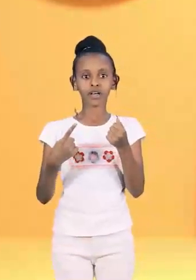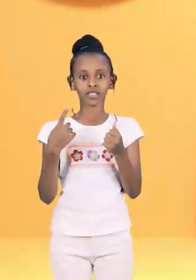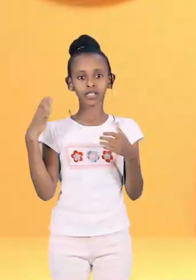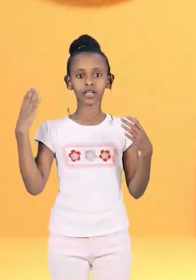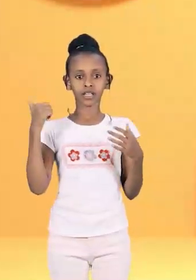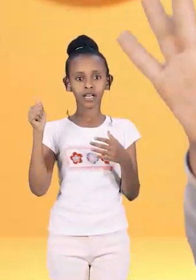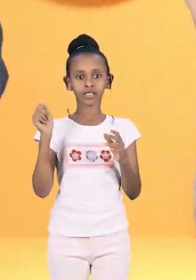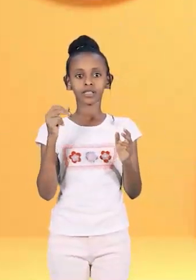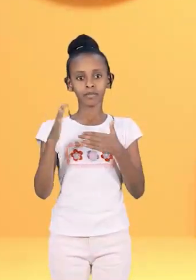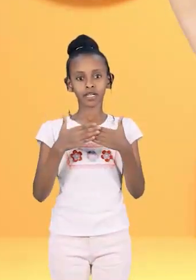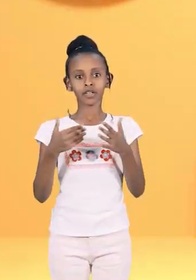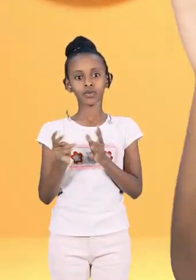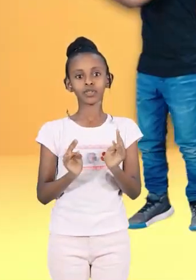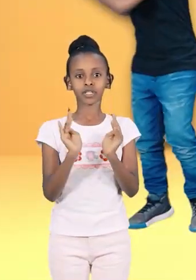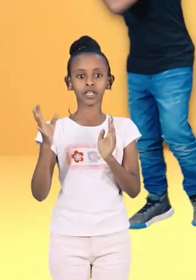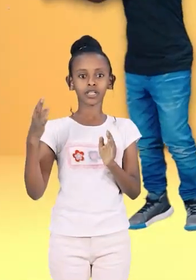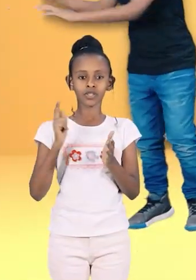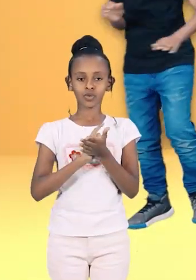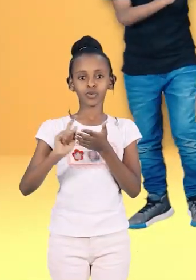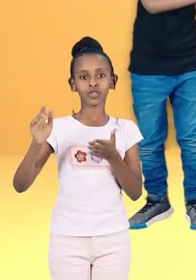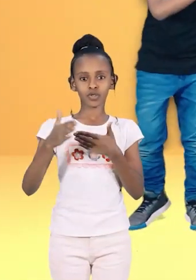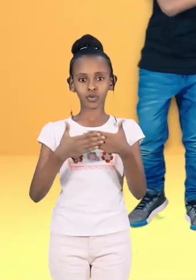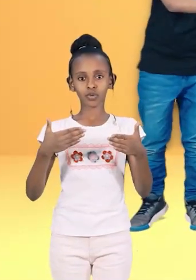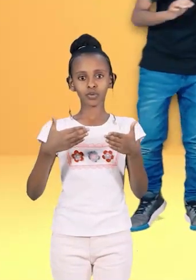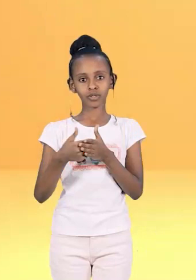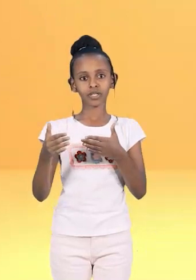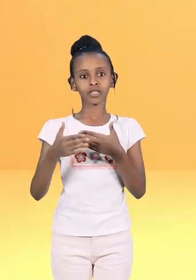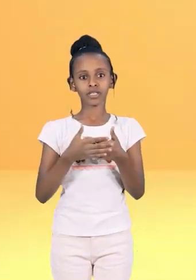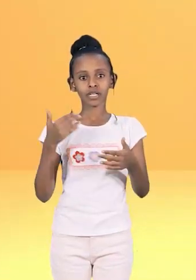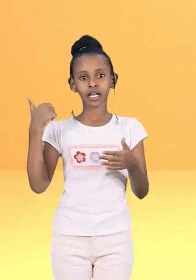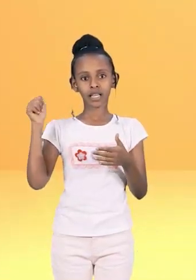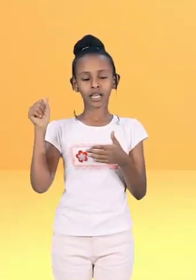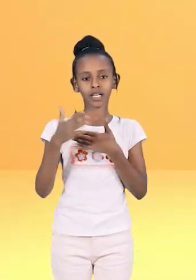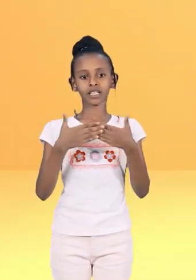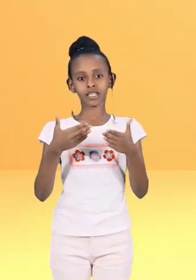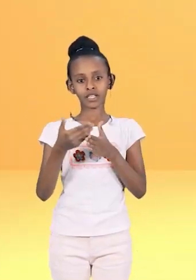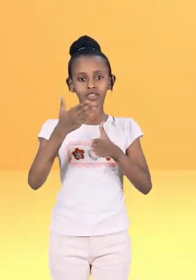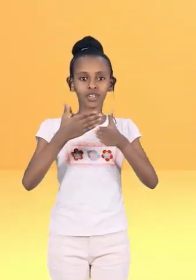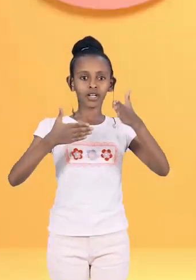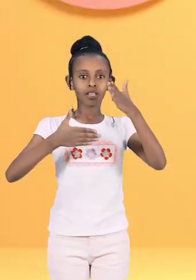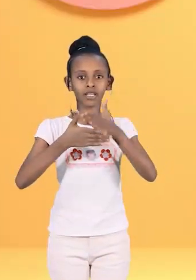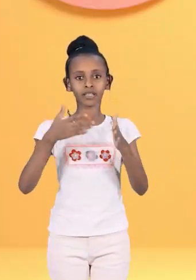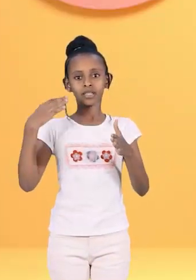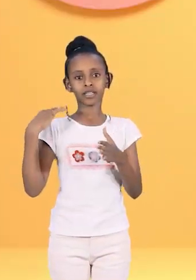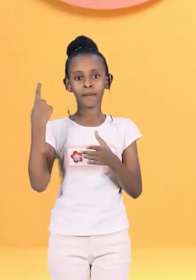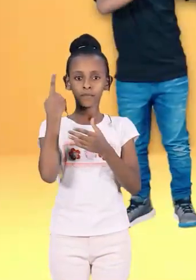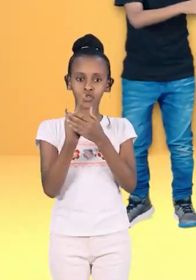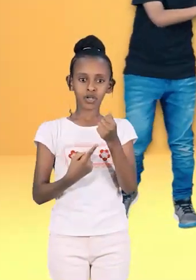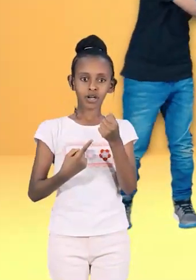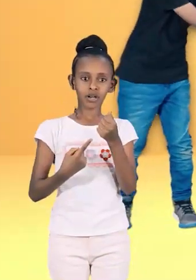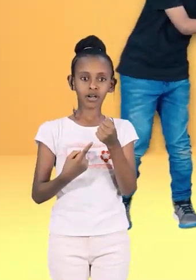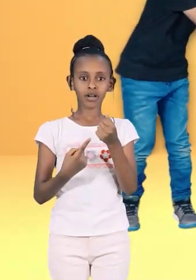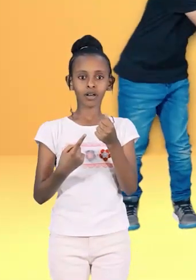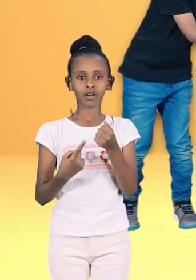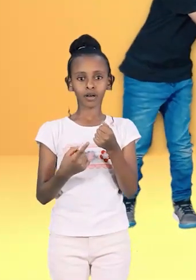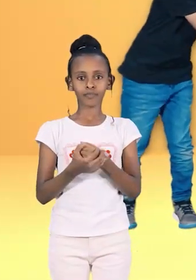jecha kudan karaan sasalphaan qulqullina harkaaf sadarkaan kudan sasalphaa fayya